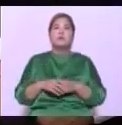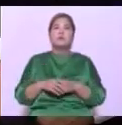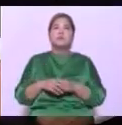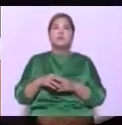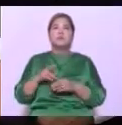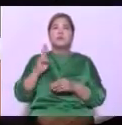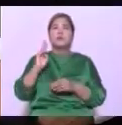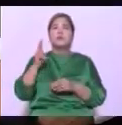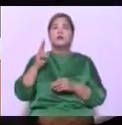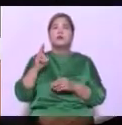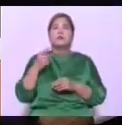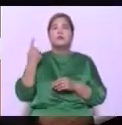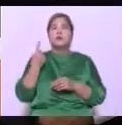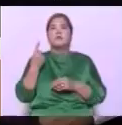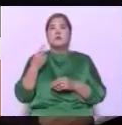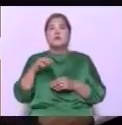школьников